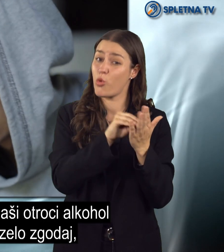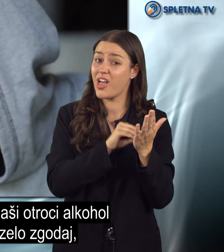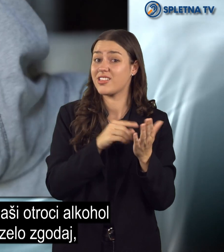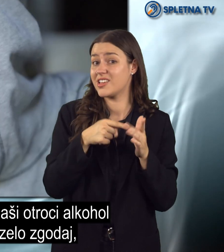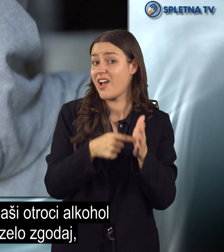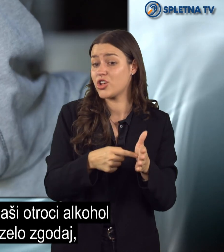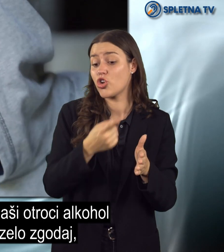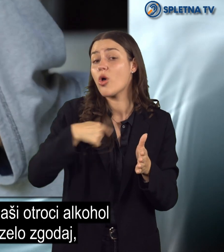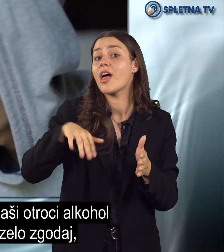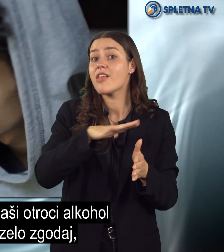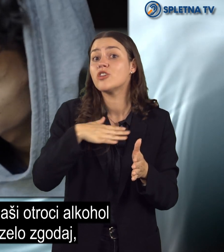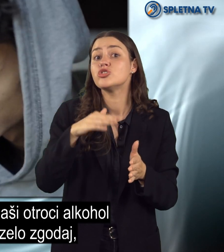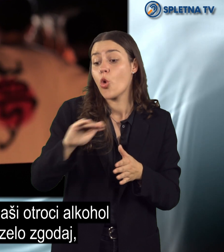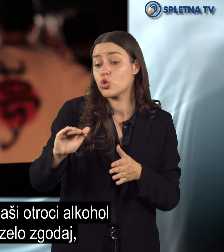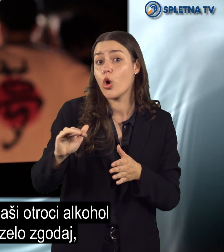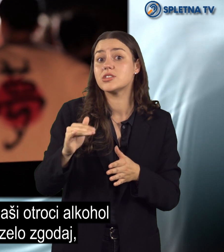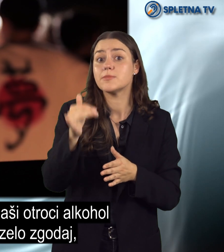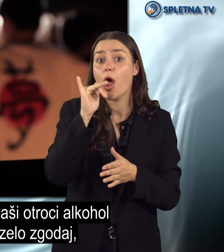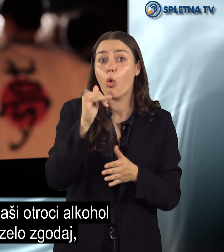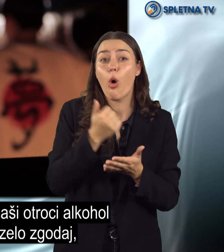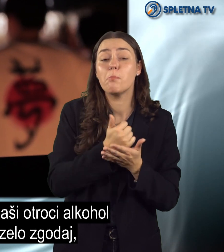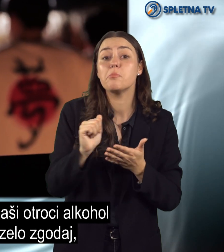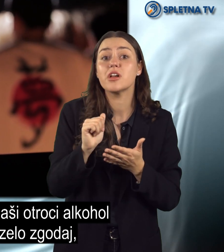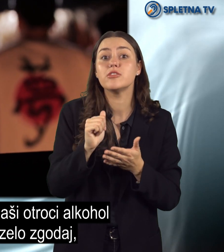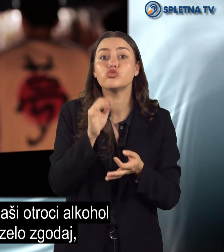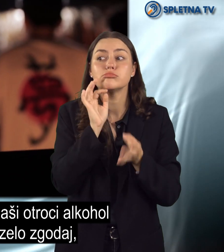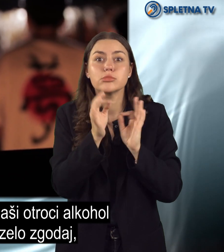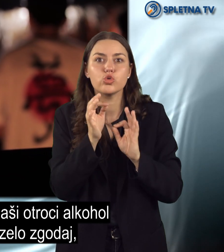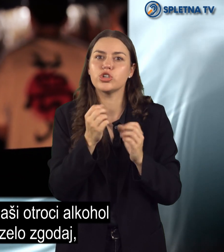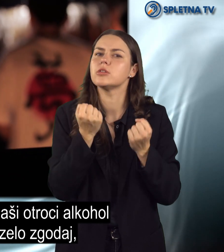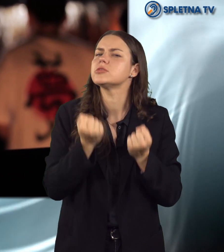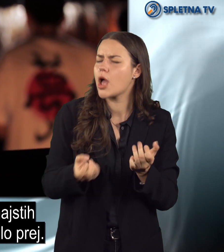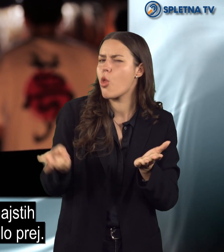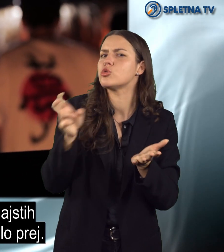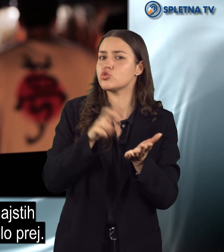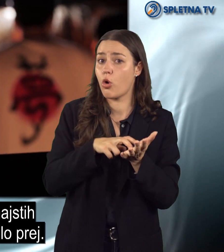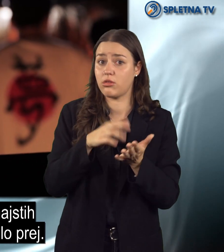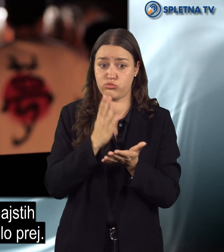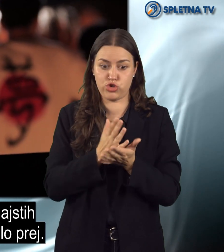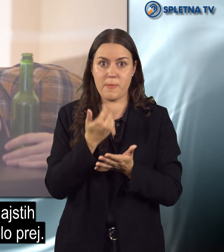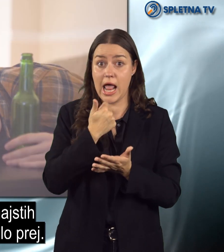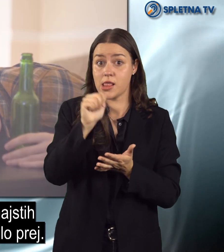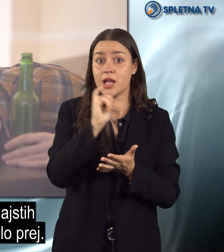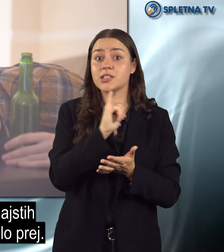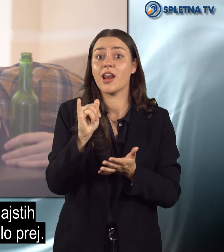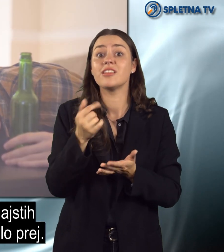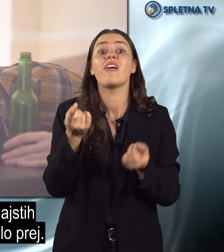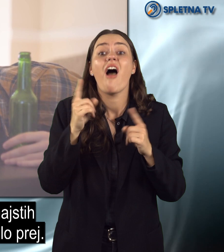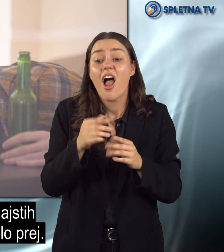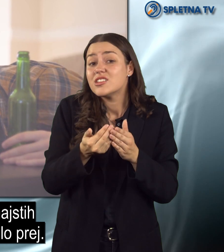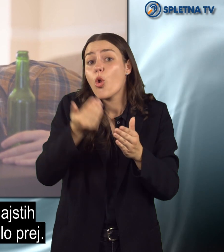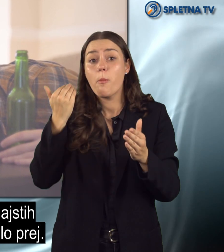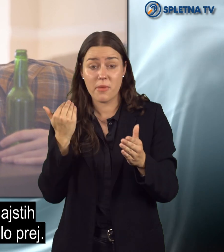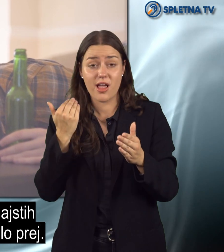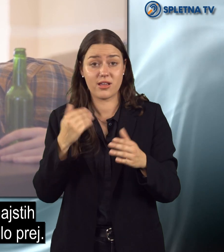kažejo, da naši otroci alkohol prvič zaužijejo zelo zgodaj, že pri 11 letih ali celo prej.